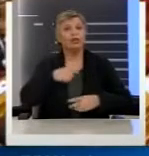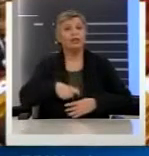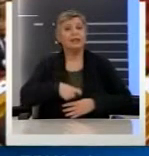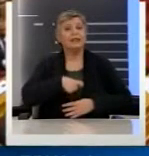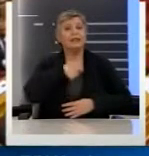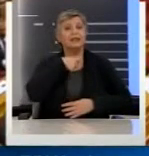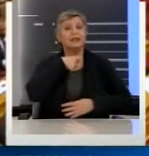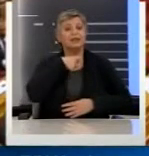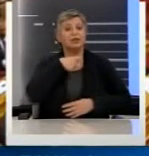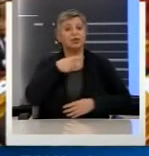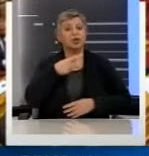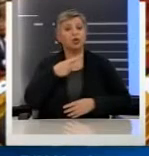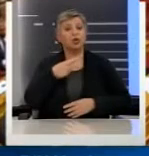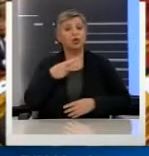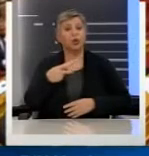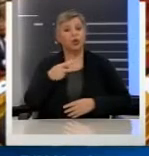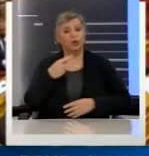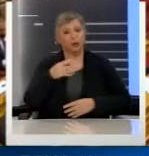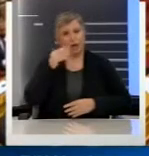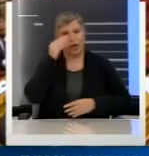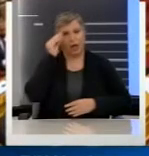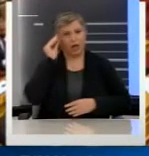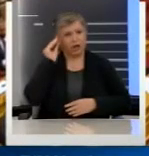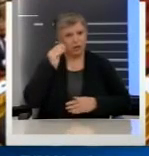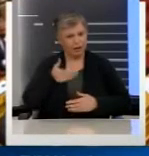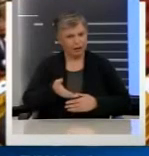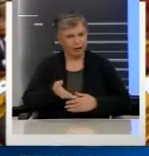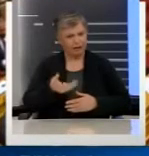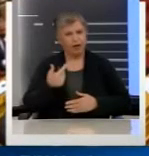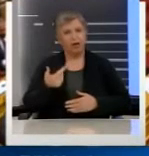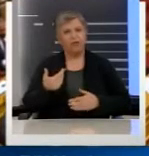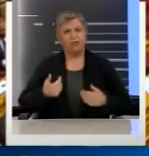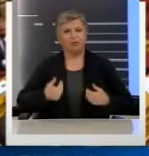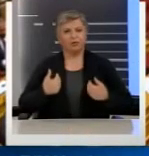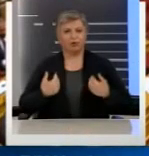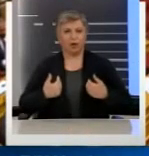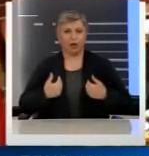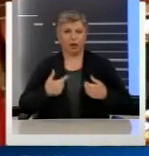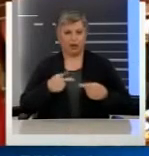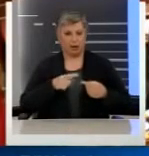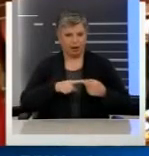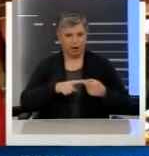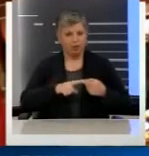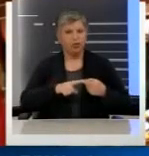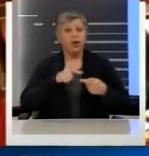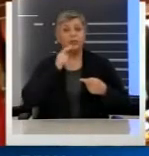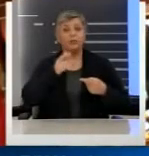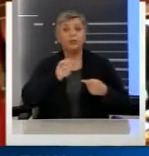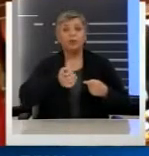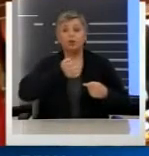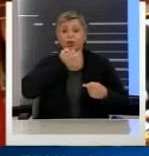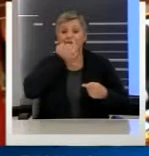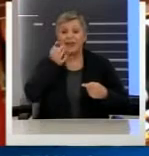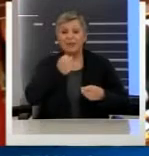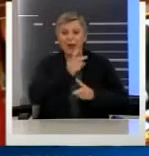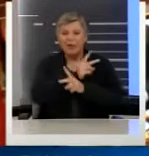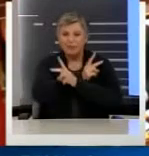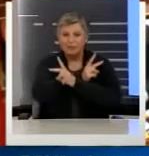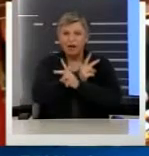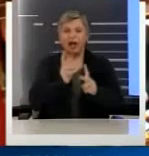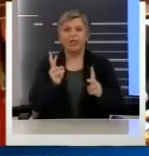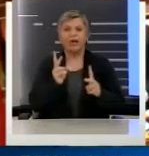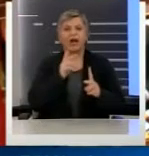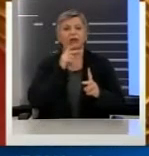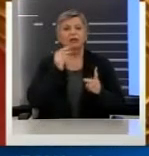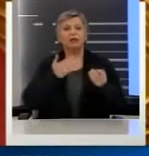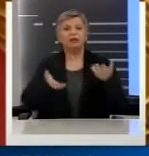Κώστα Καραμαλή Κωνσταντίνο, τον νεότερο, που μίλησε σαφέστατα και έκανε αντιδιαστολή για να μην